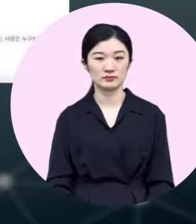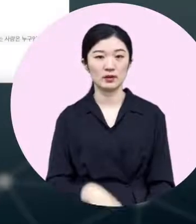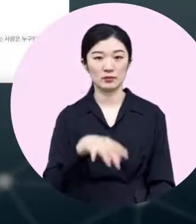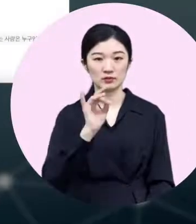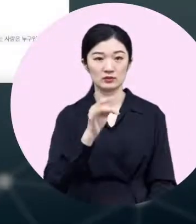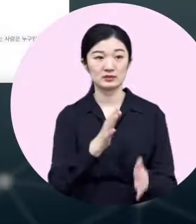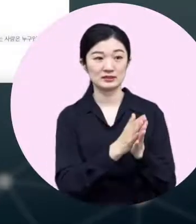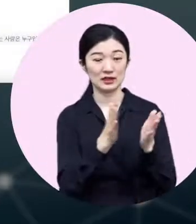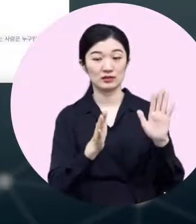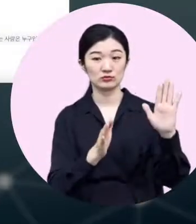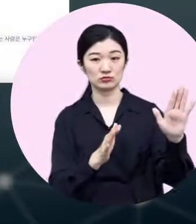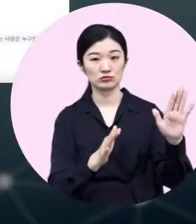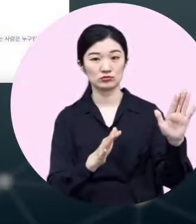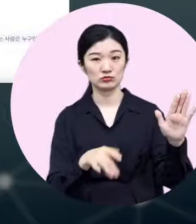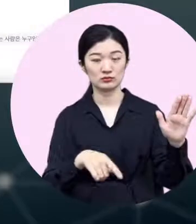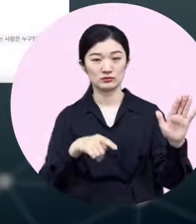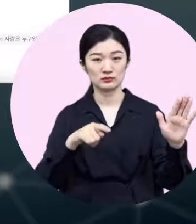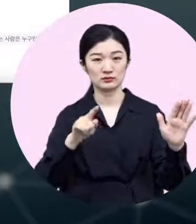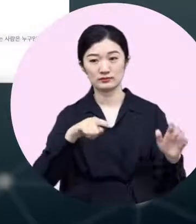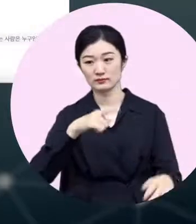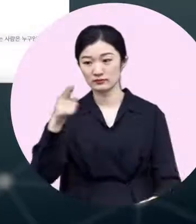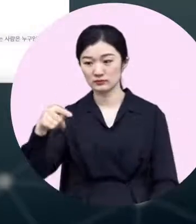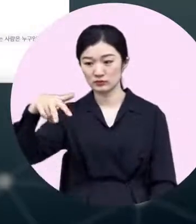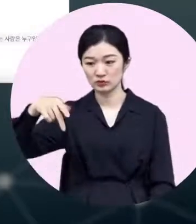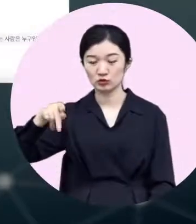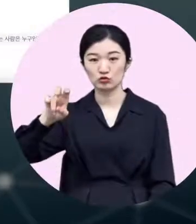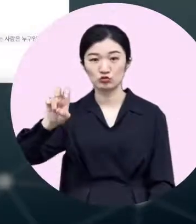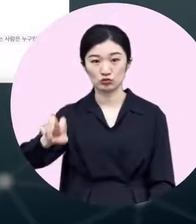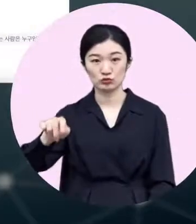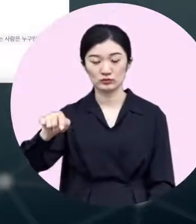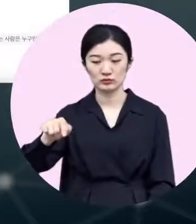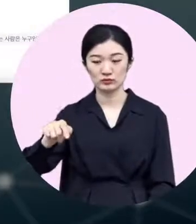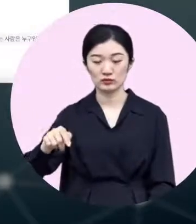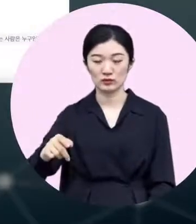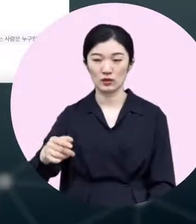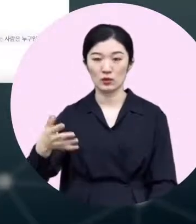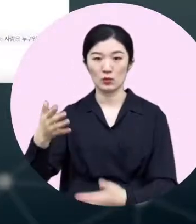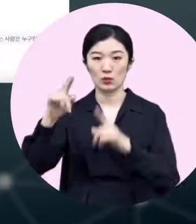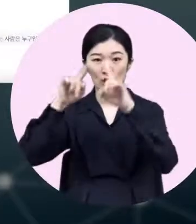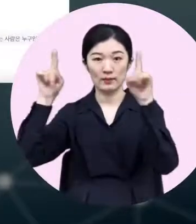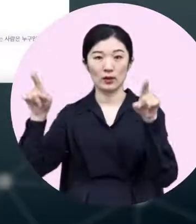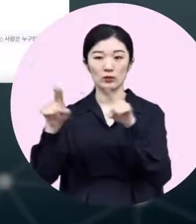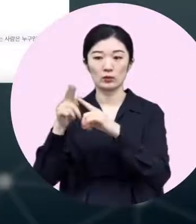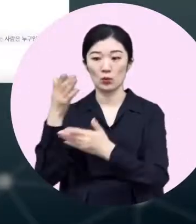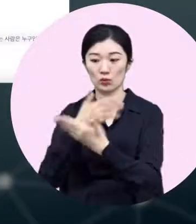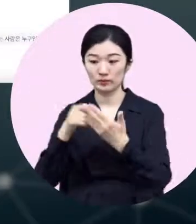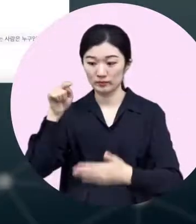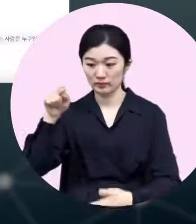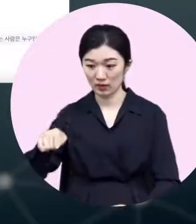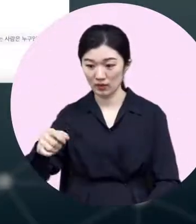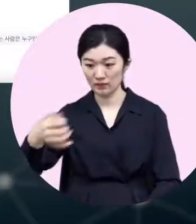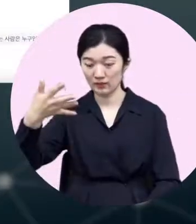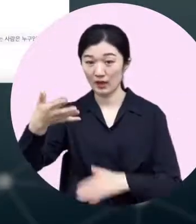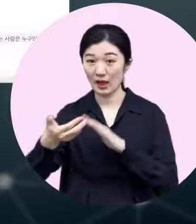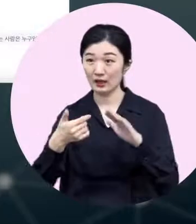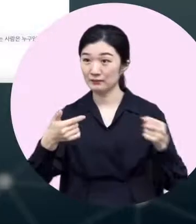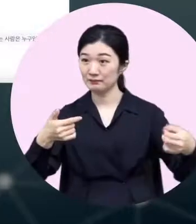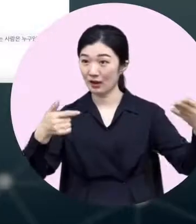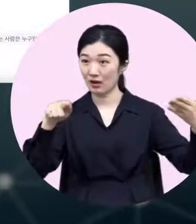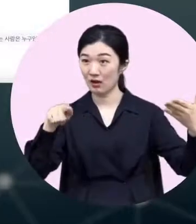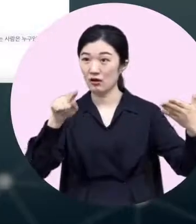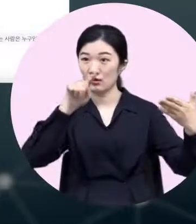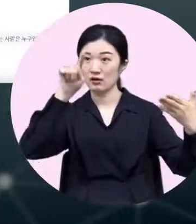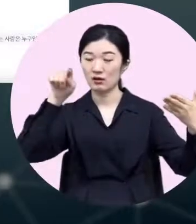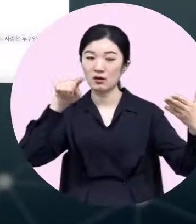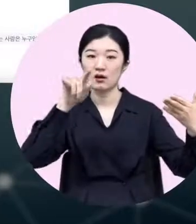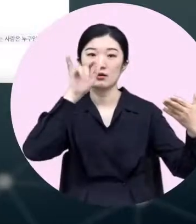실행을 해 놓고 이쪽 줌 화면으로 다시 와서 화면 공유를 누르시면 지금 그 실행해놨던 그 PPT